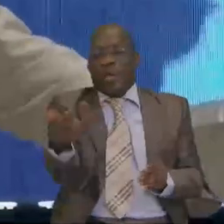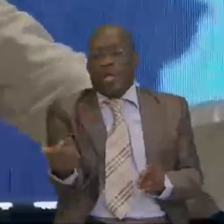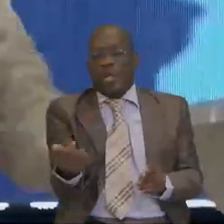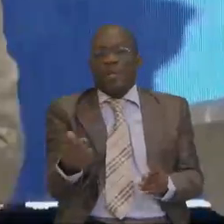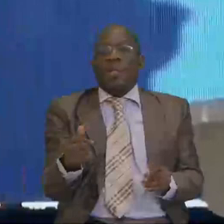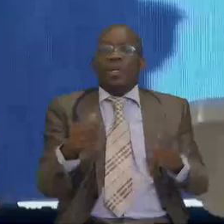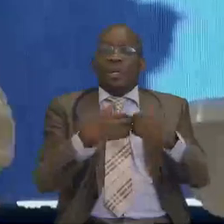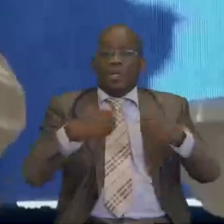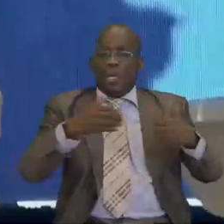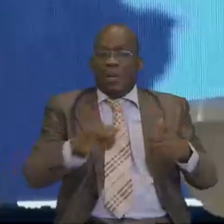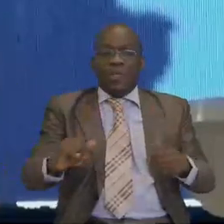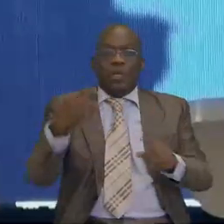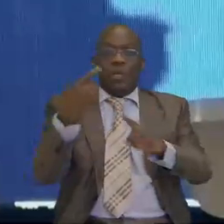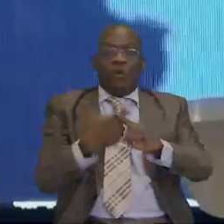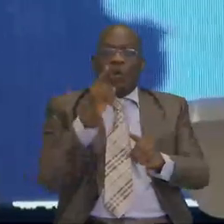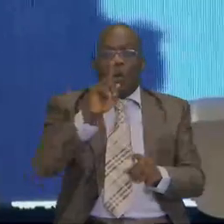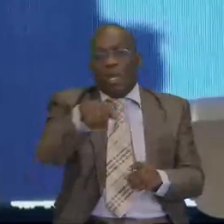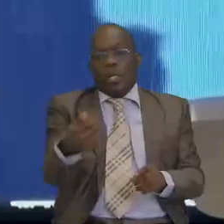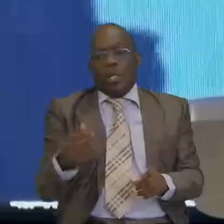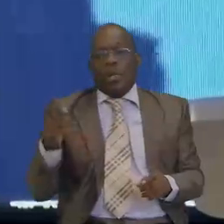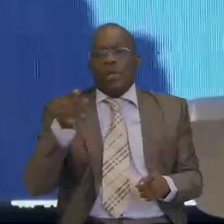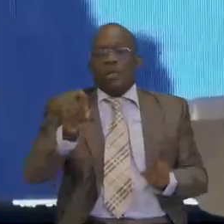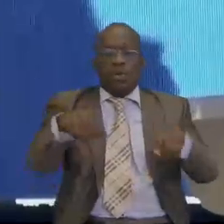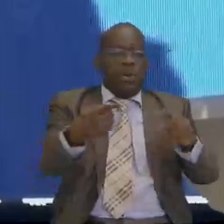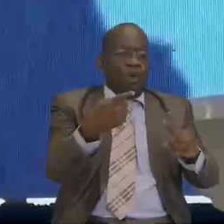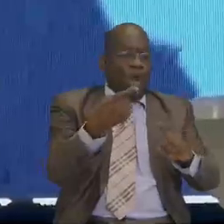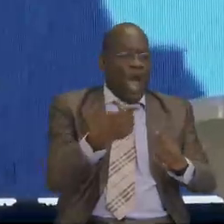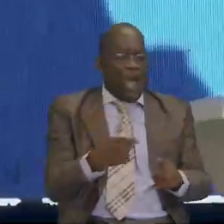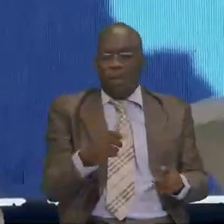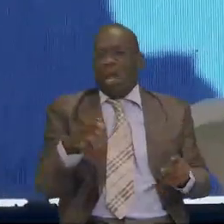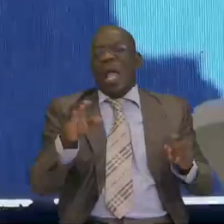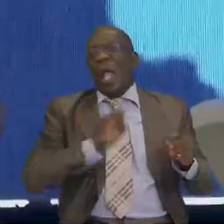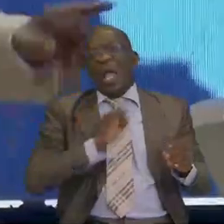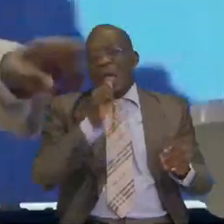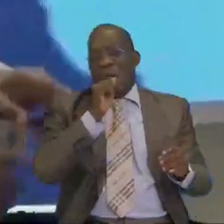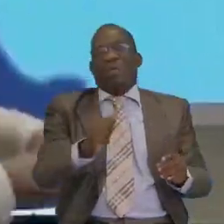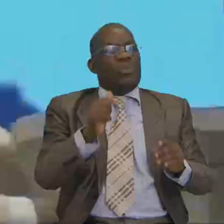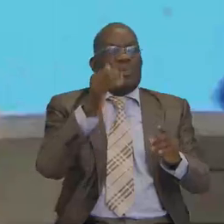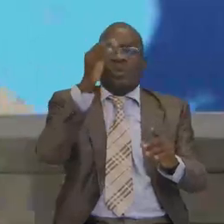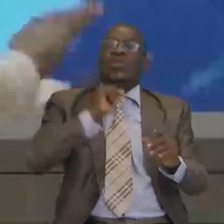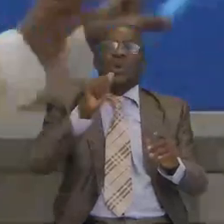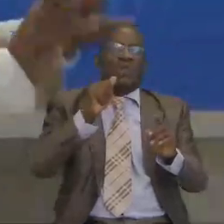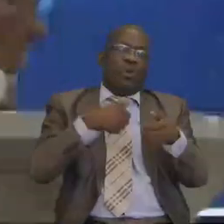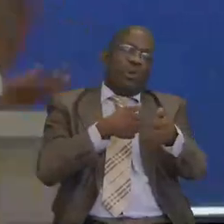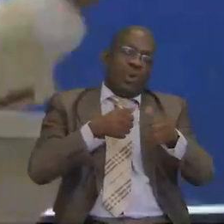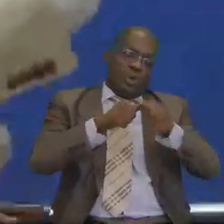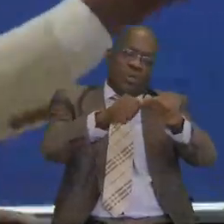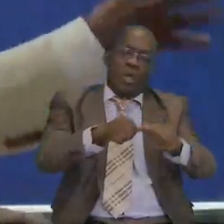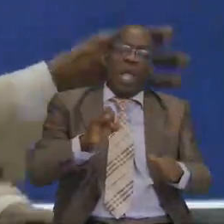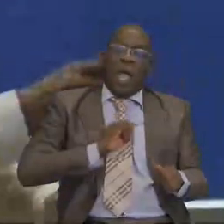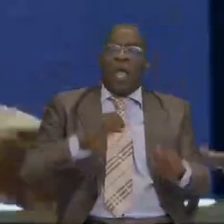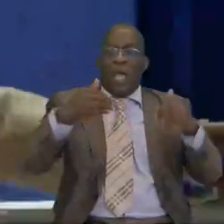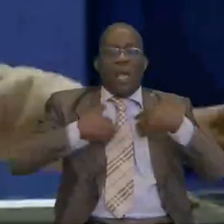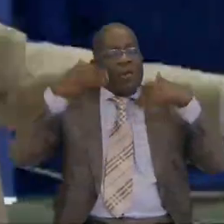séparent les uns des autres. Tu vas dans tes... Non, j'ai fini avec cet homme. Tu vas avec cette femme. Oh, j'ai